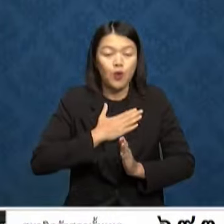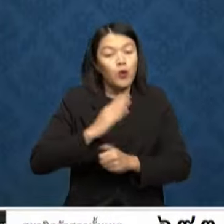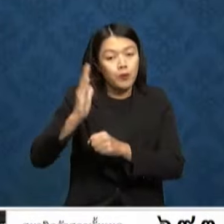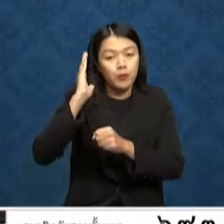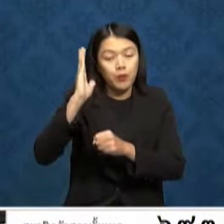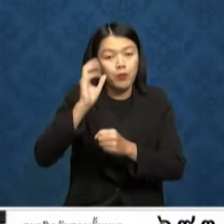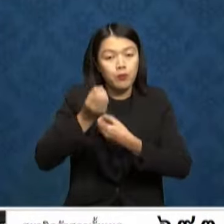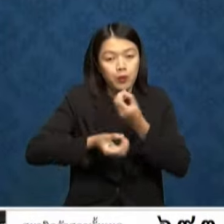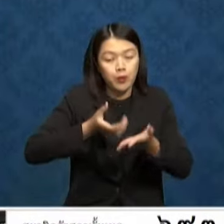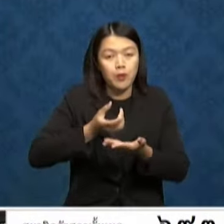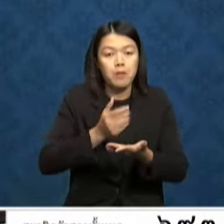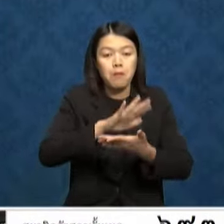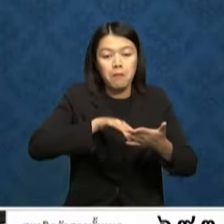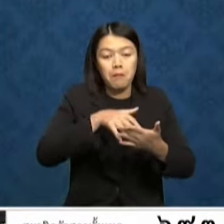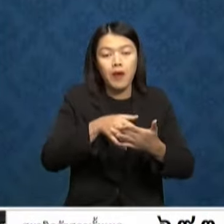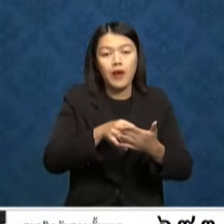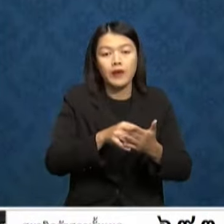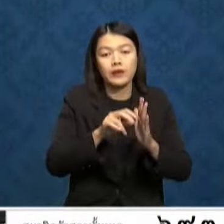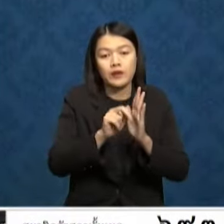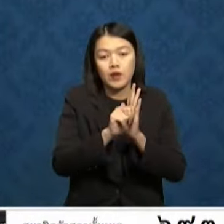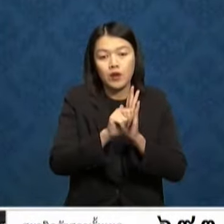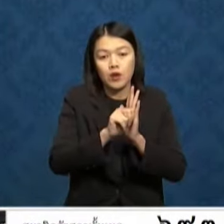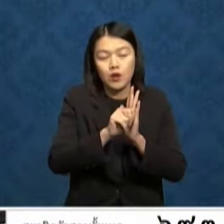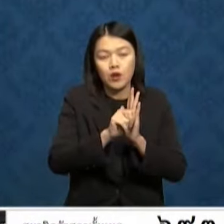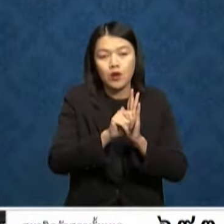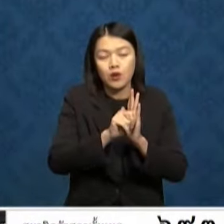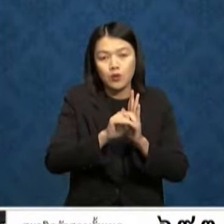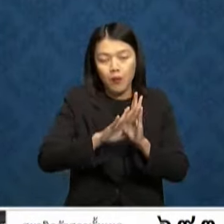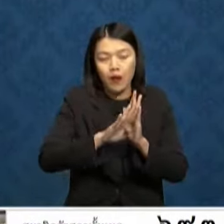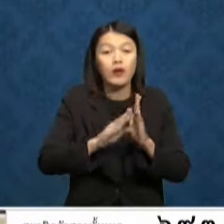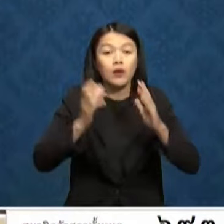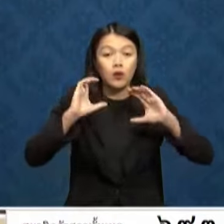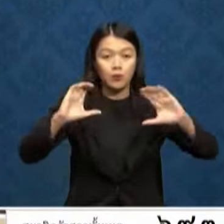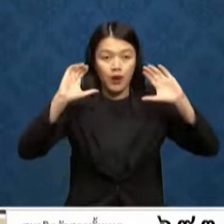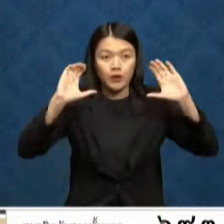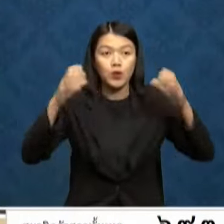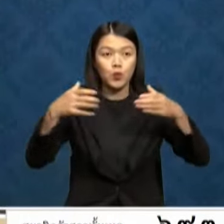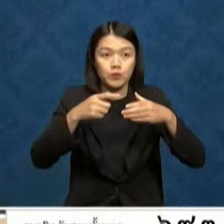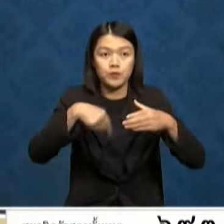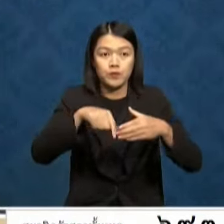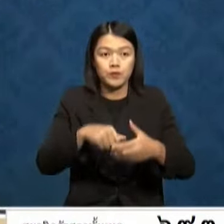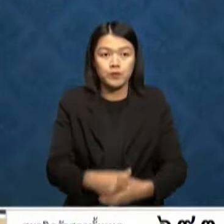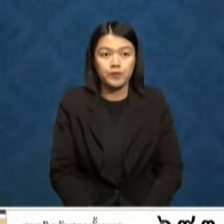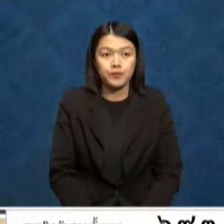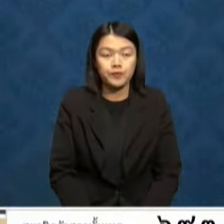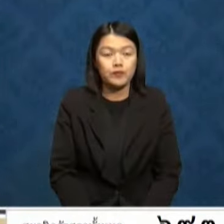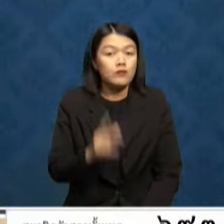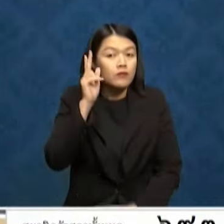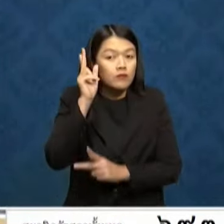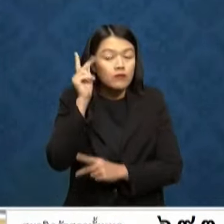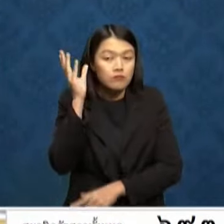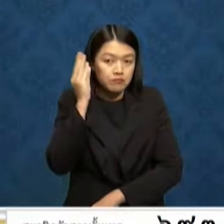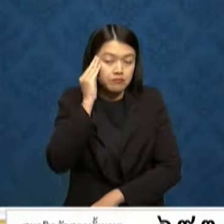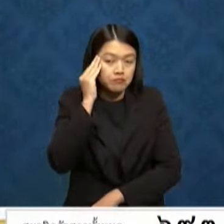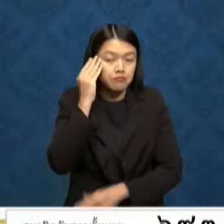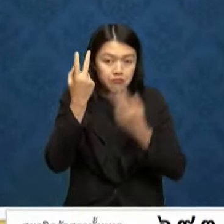วิพากษ์วิจารณ์นโยบายของคณะรัฐมนตรีชุดนี้ด้วยครับพันที่ได้ทราบข่าวว่านายก